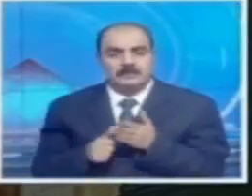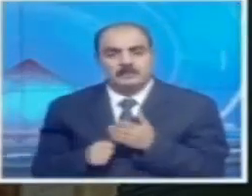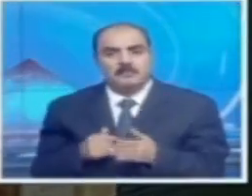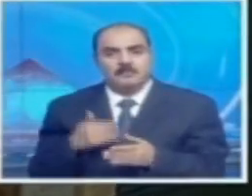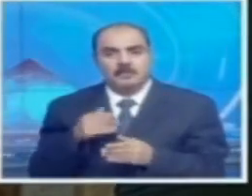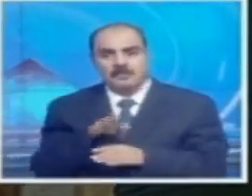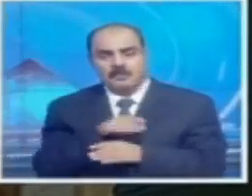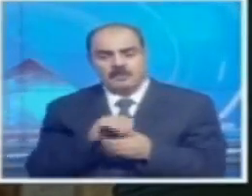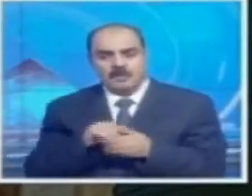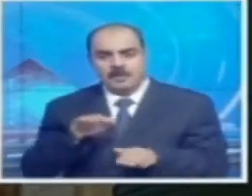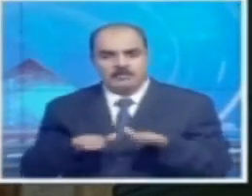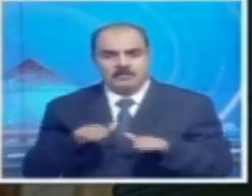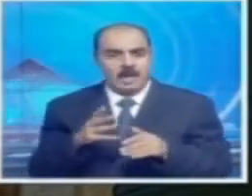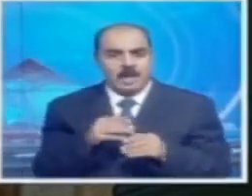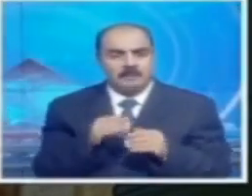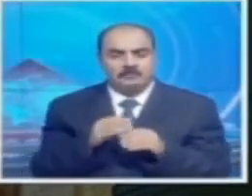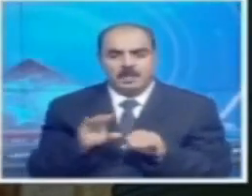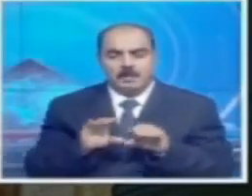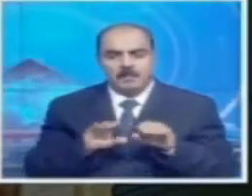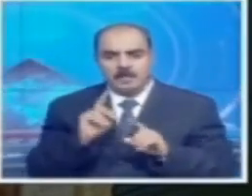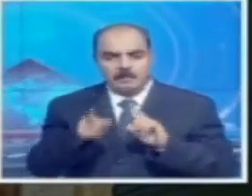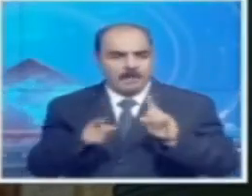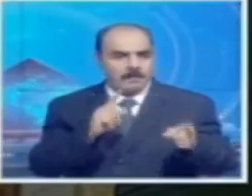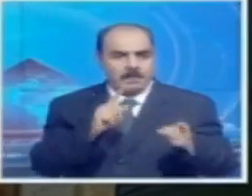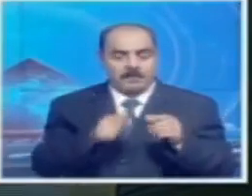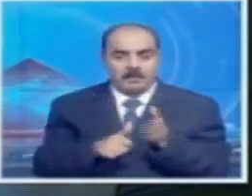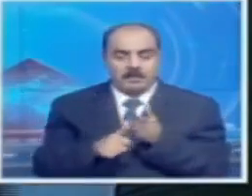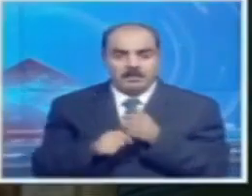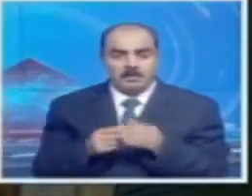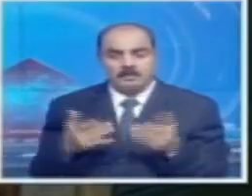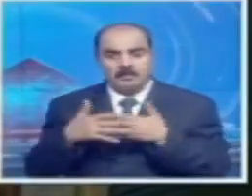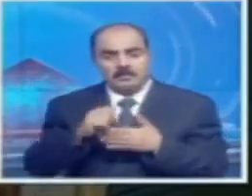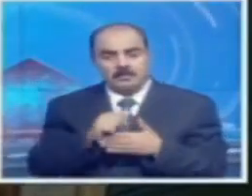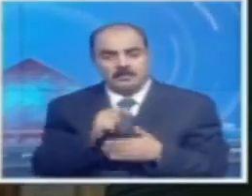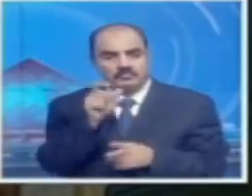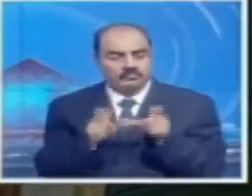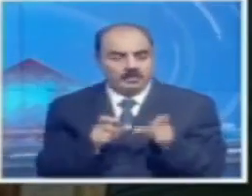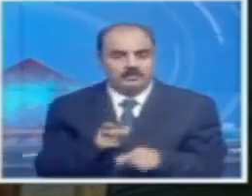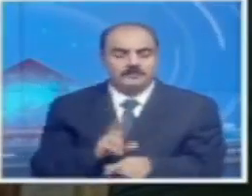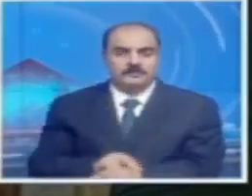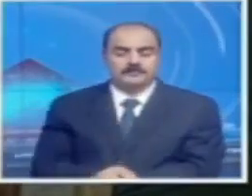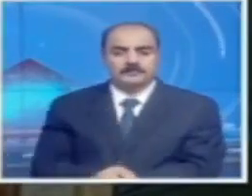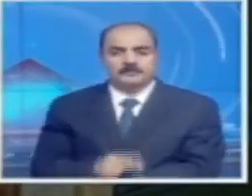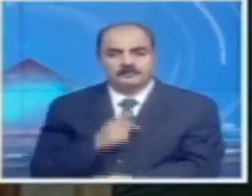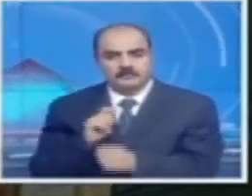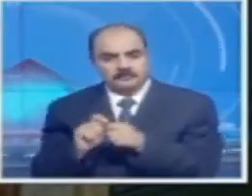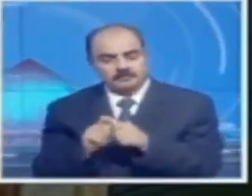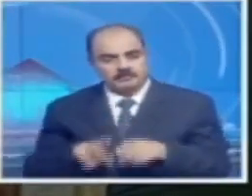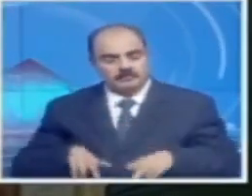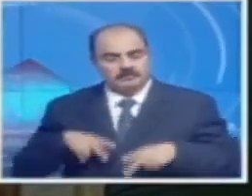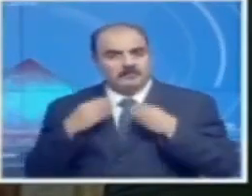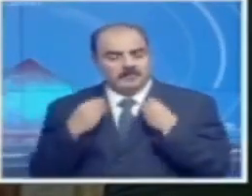بلجنة الخطة والموازنة وضع عدد من التوصيات جاء في مقدمتها الاستثمار في العنصر البشري وتحسين